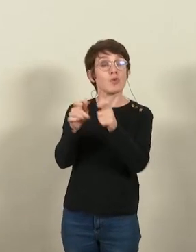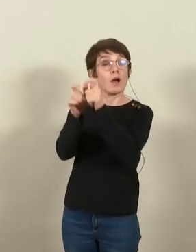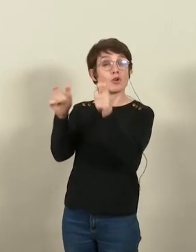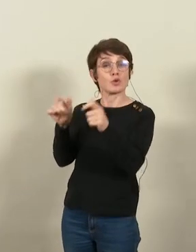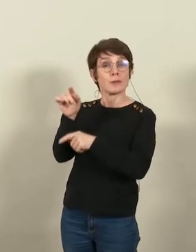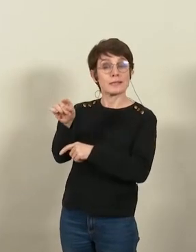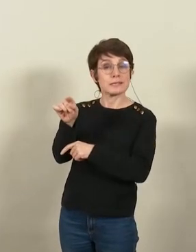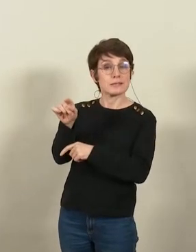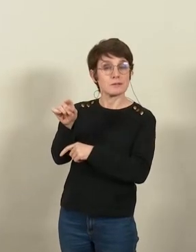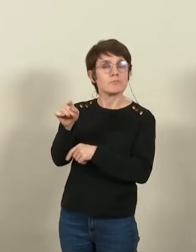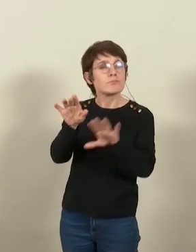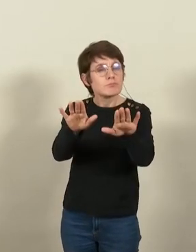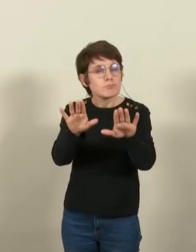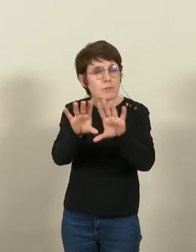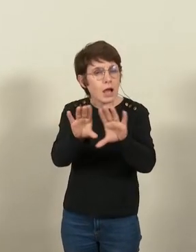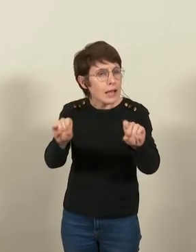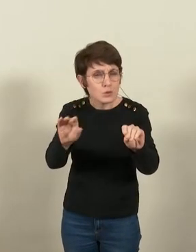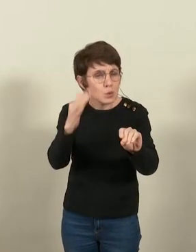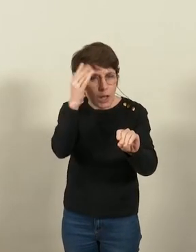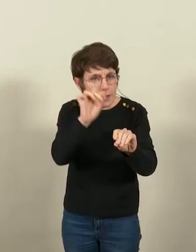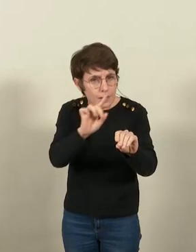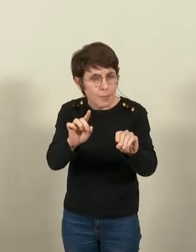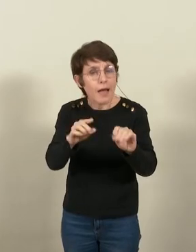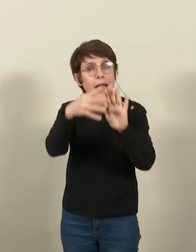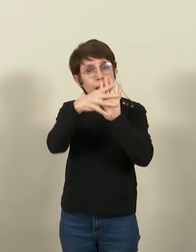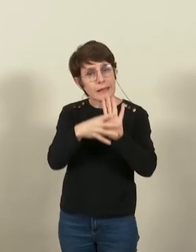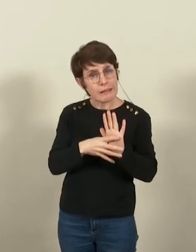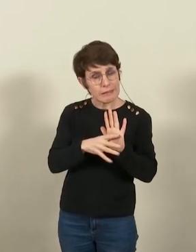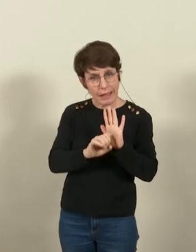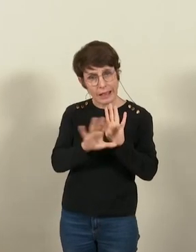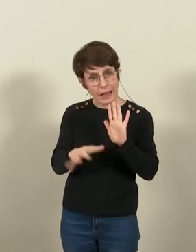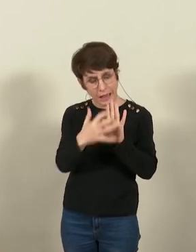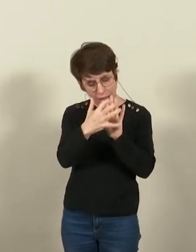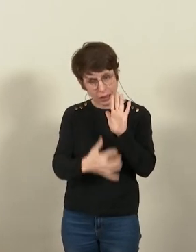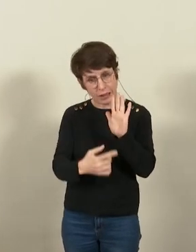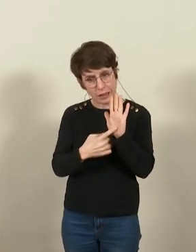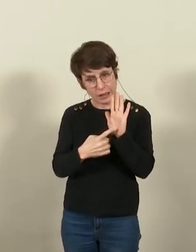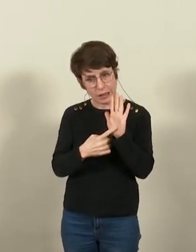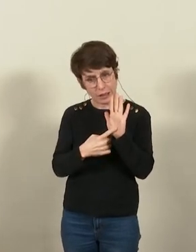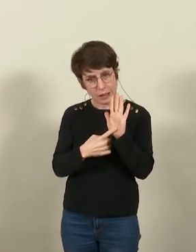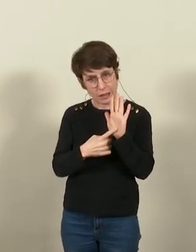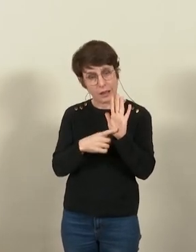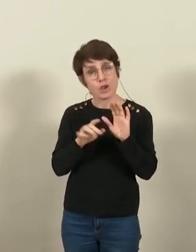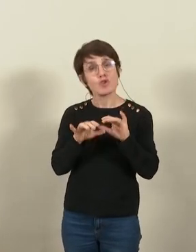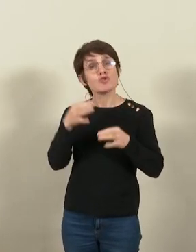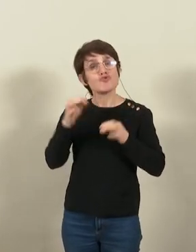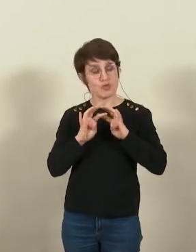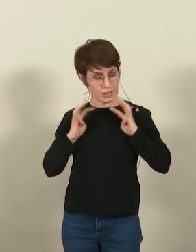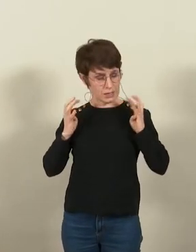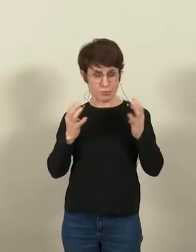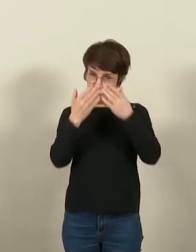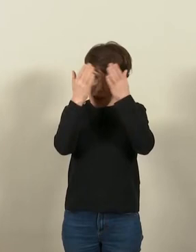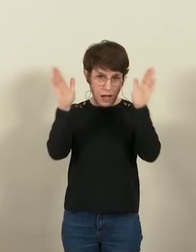rassurer tout le monde les critères ont été posés ils sont très clairs le jury qui a été convoqué est très